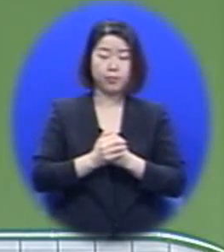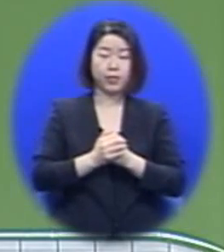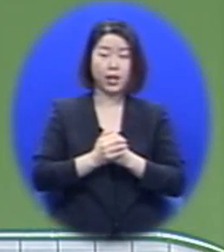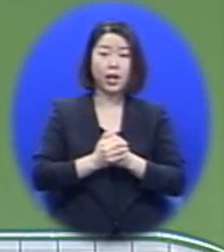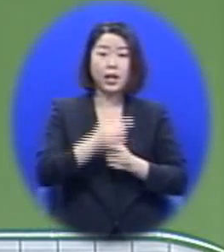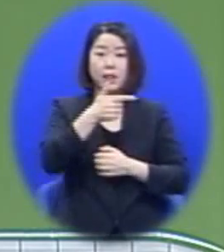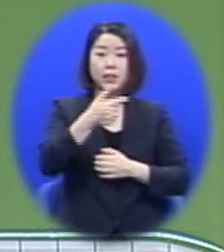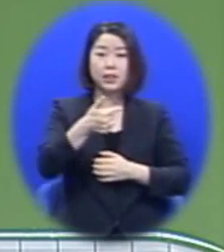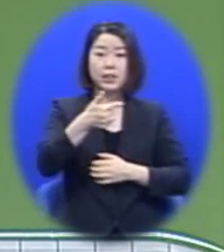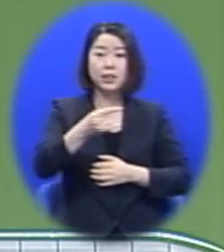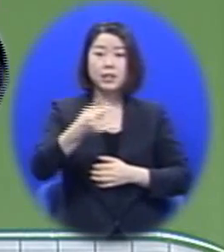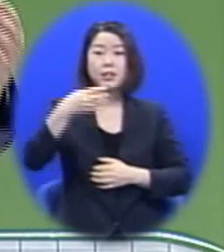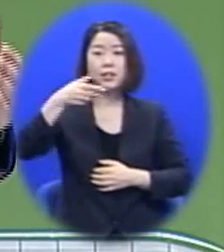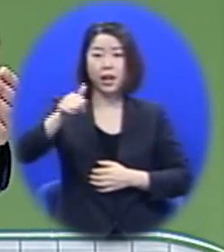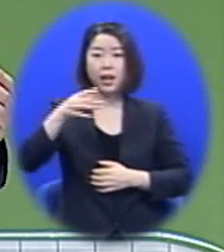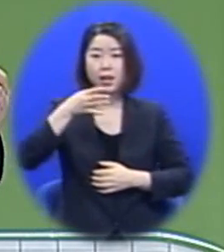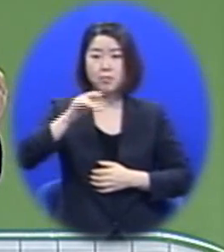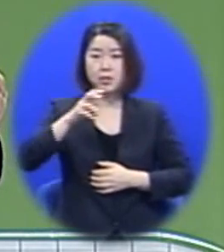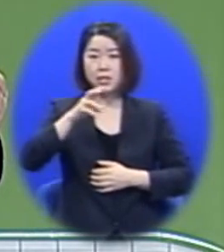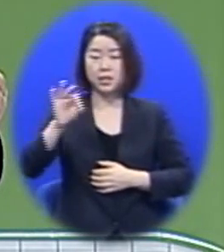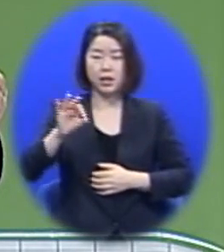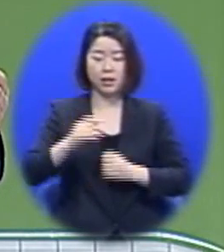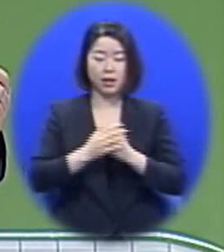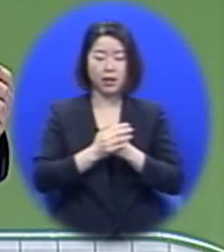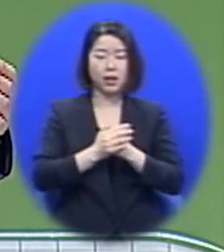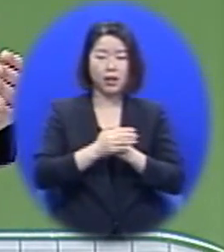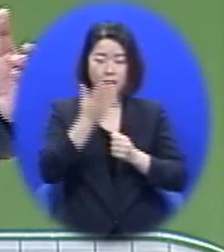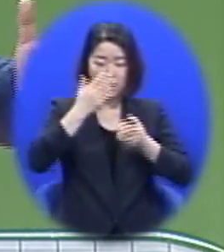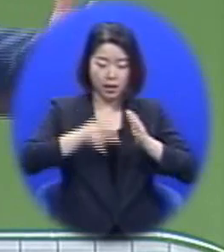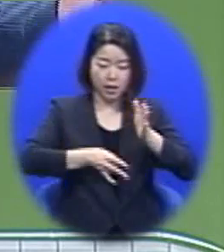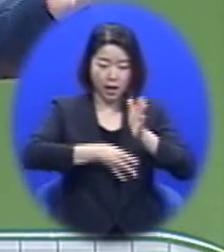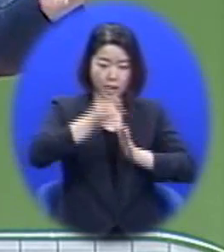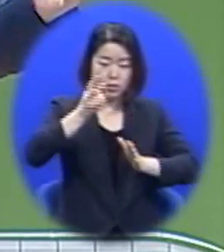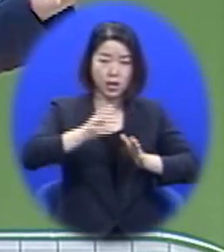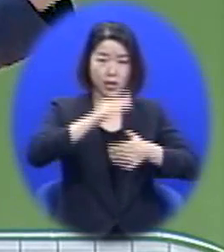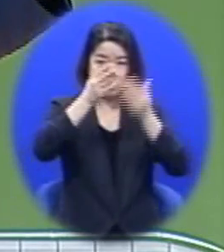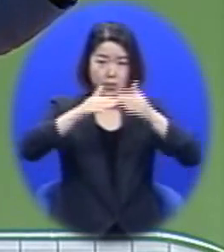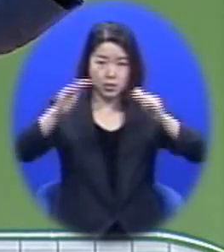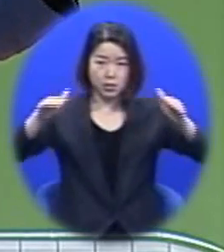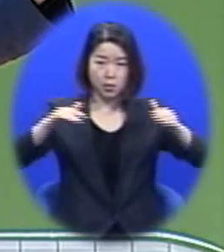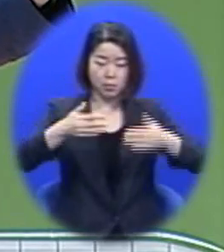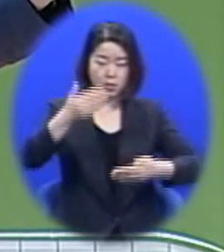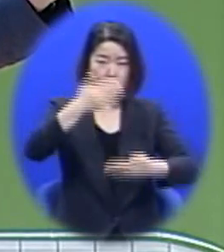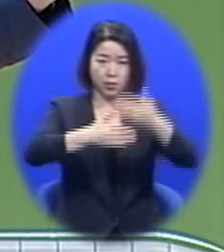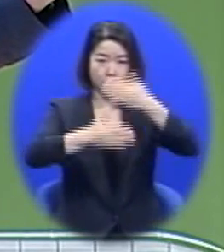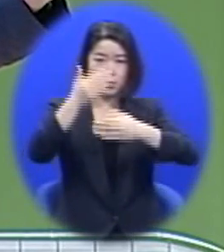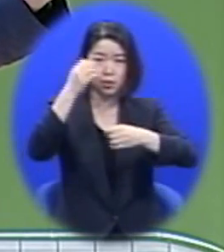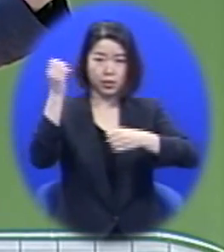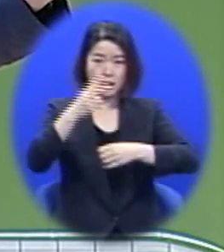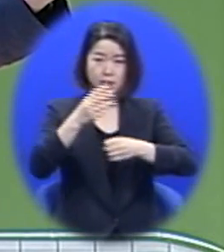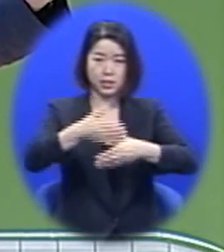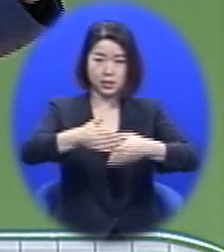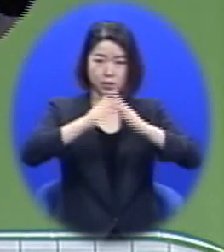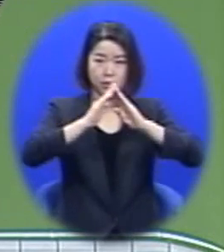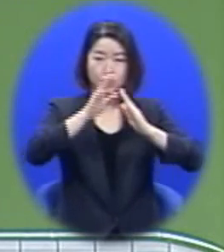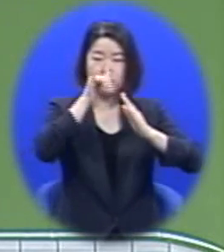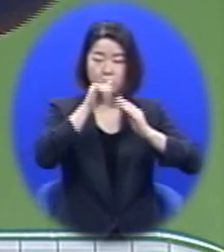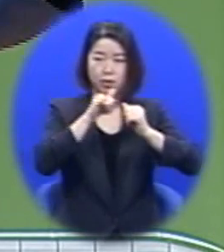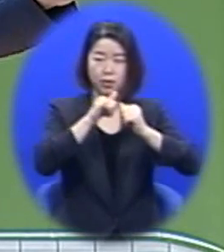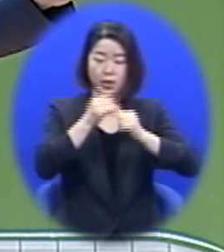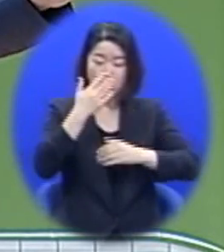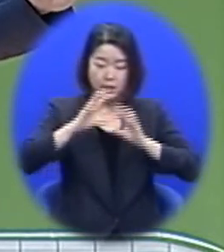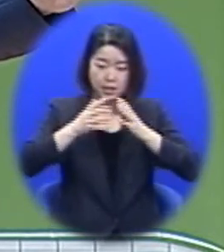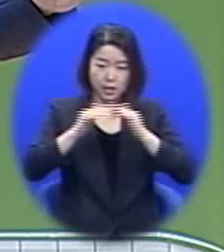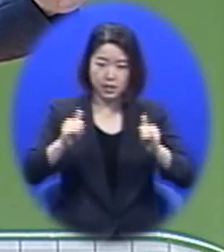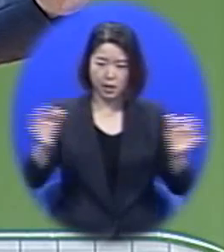느헤미야가 예루살렘 성벽을 재건했습니다. 그리고는 이스라엘 백성들을 다 모았어요. 그리고는